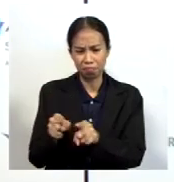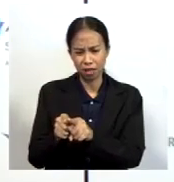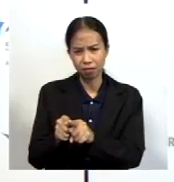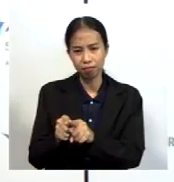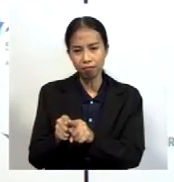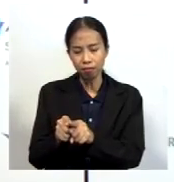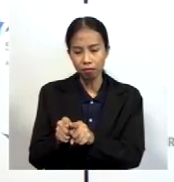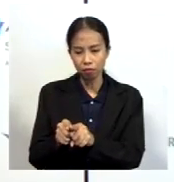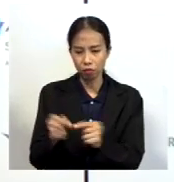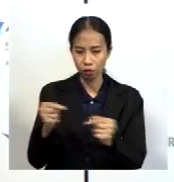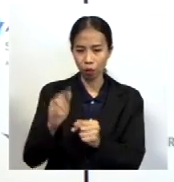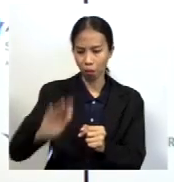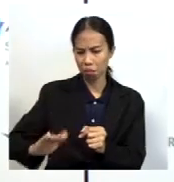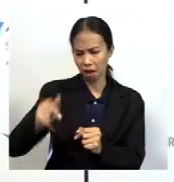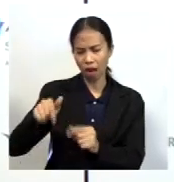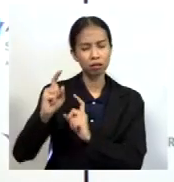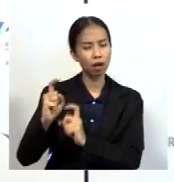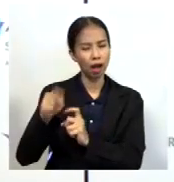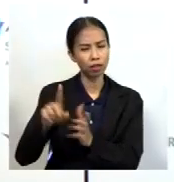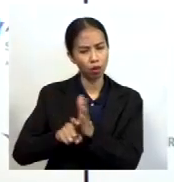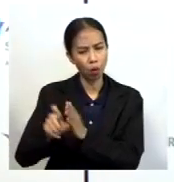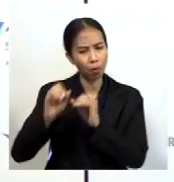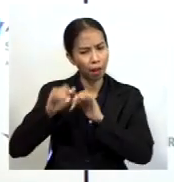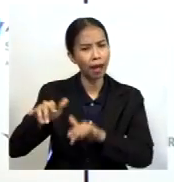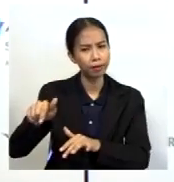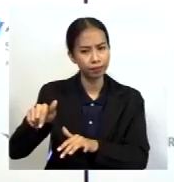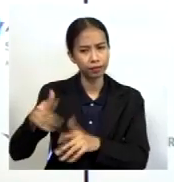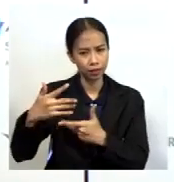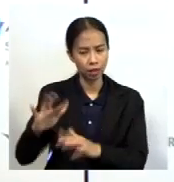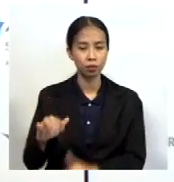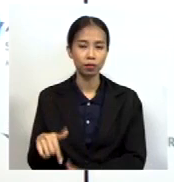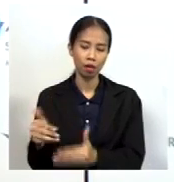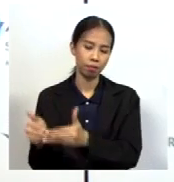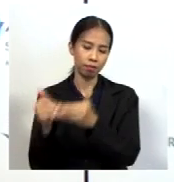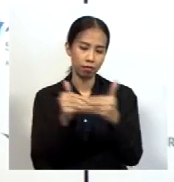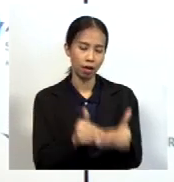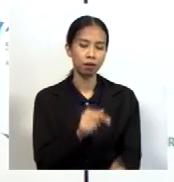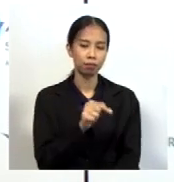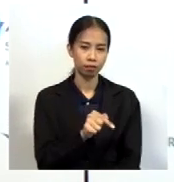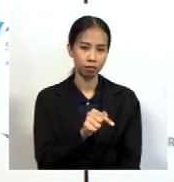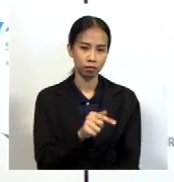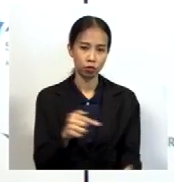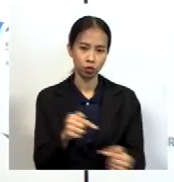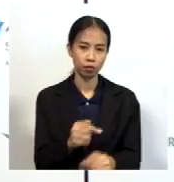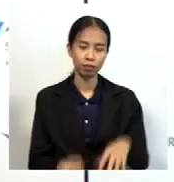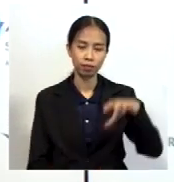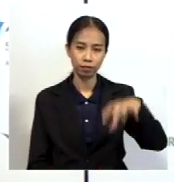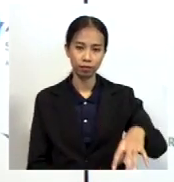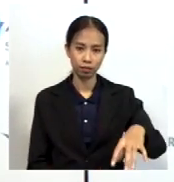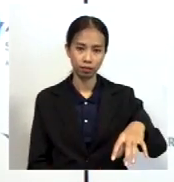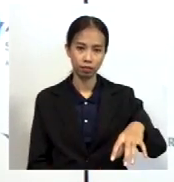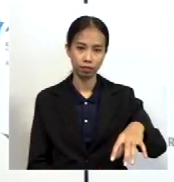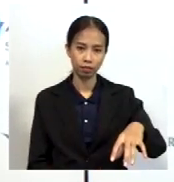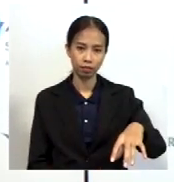เมืองไทกูนะครับตรงนี้เราก็จะไปนำไปที่สถานที่ที่